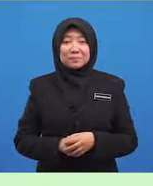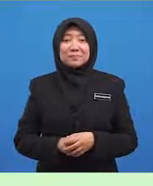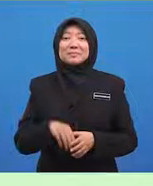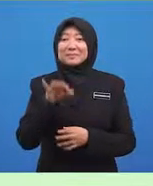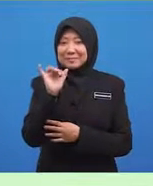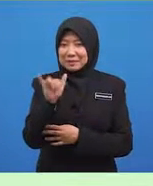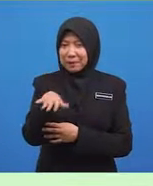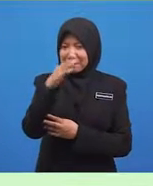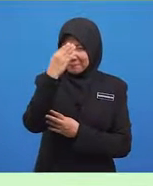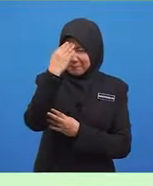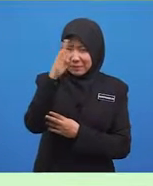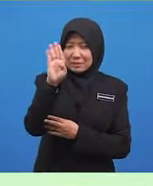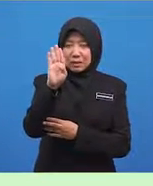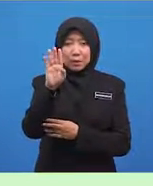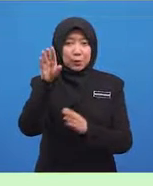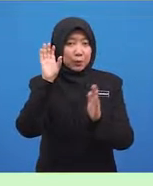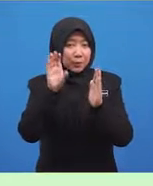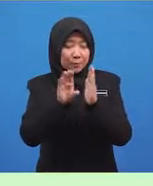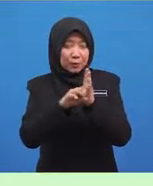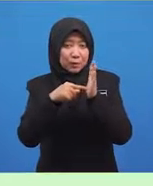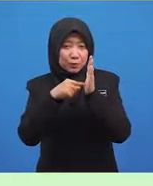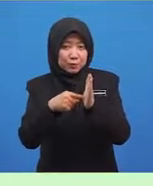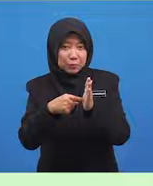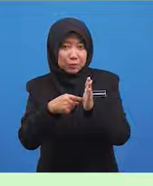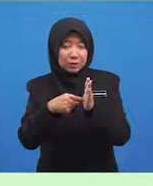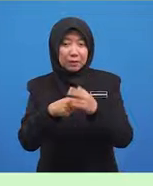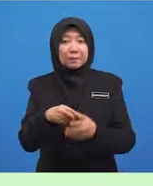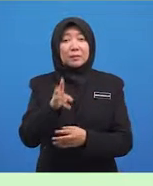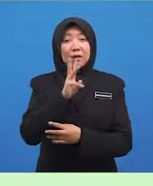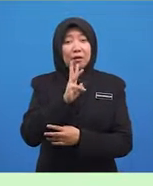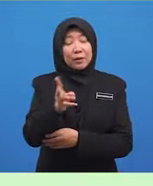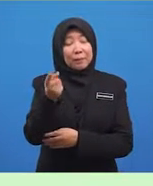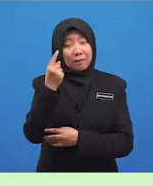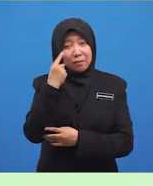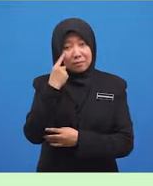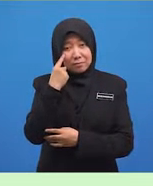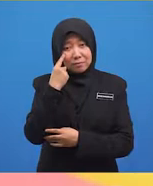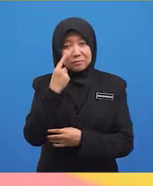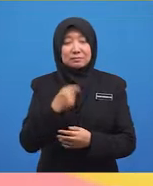Ya, bijak. Gambar yang ditunjukkan ialah air mata.